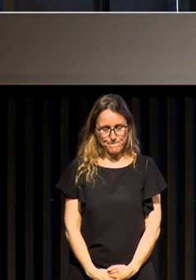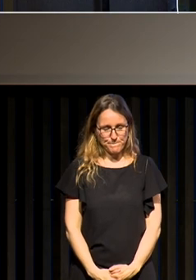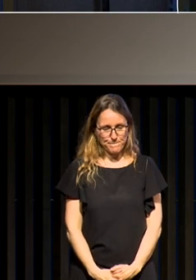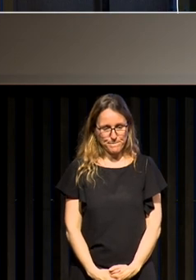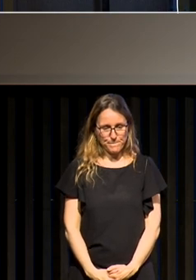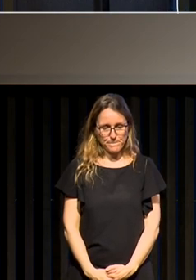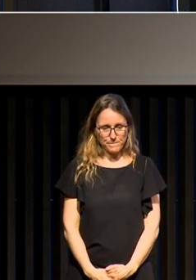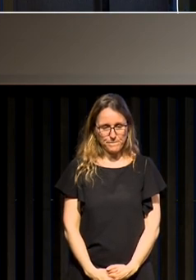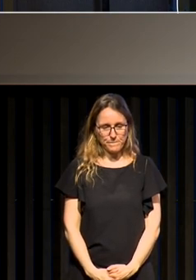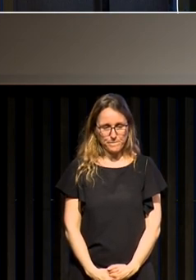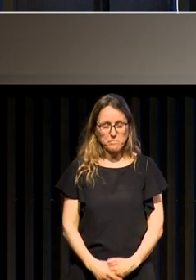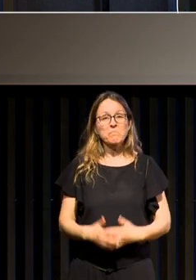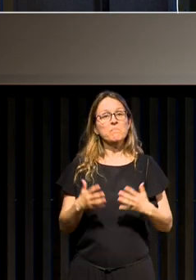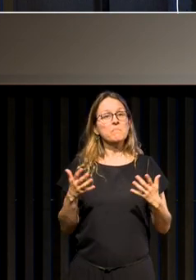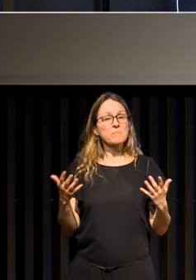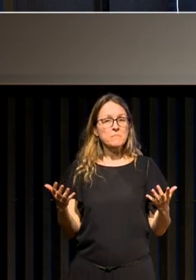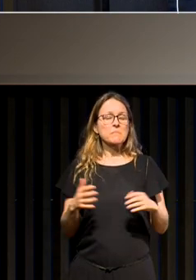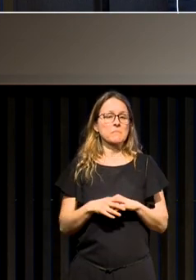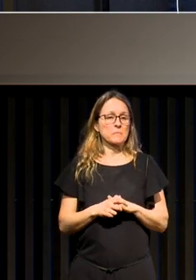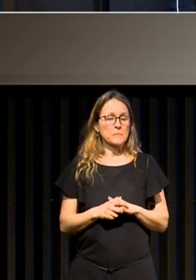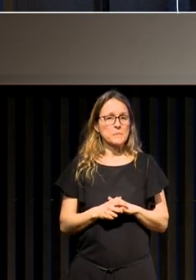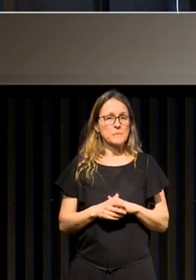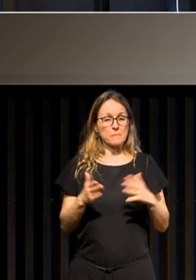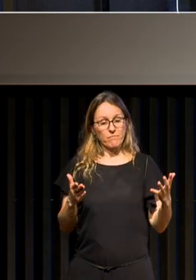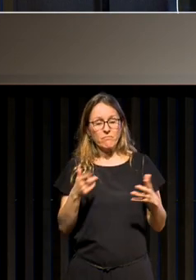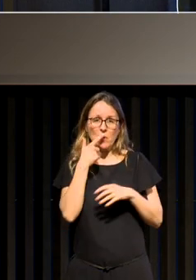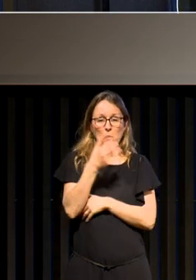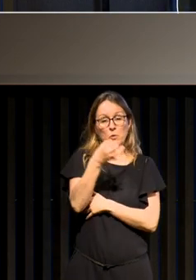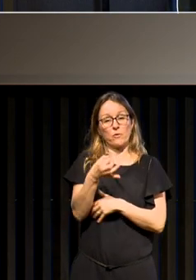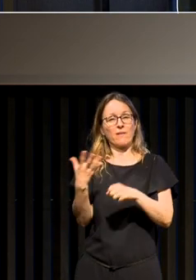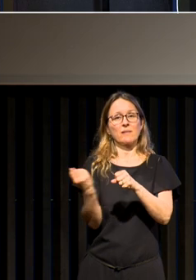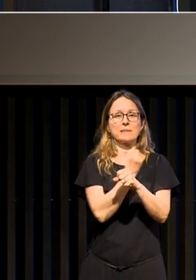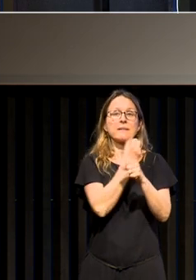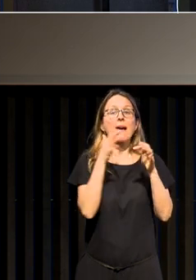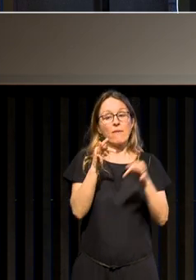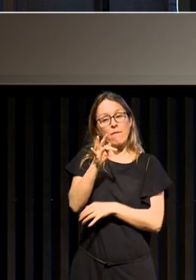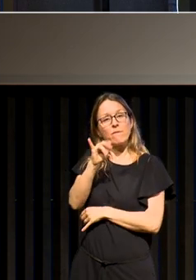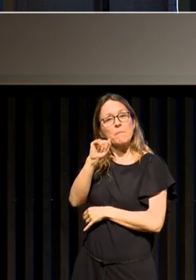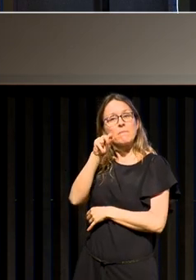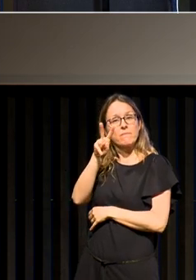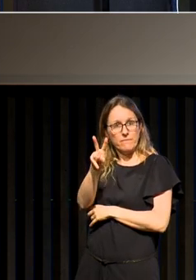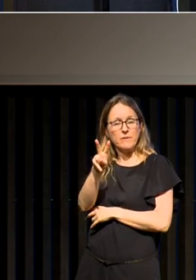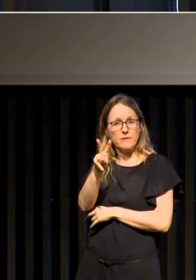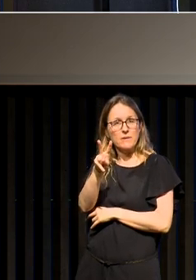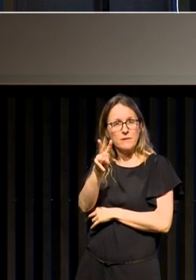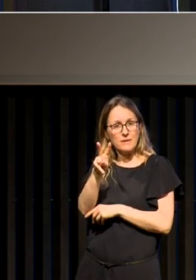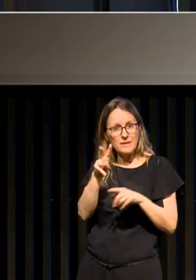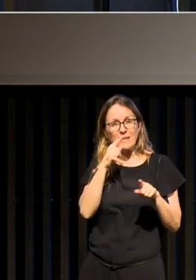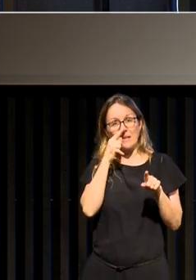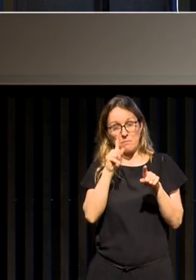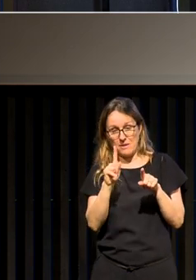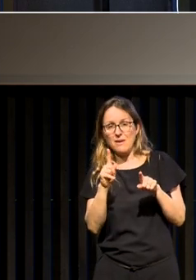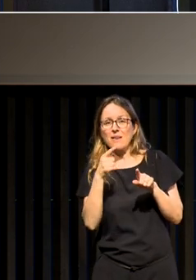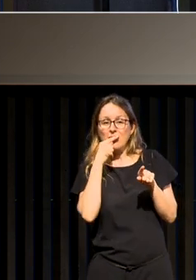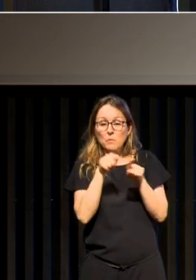Alors, voici ce qu'on peut offrir comme taux de succès en fécondation in vitro en intraconjugal. Je ne parle